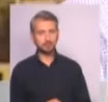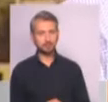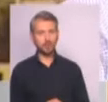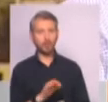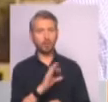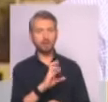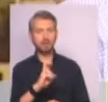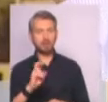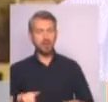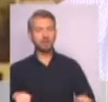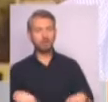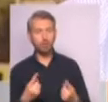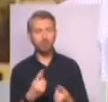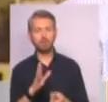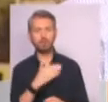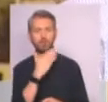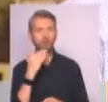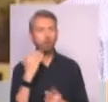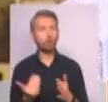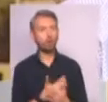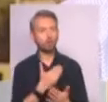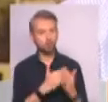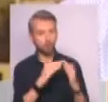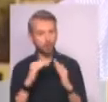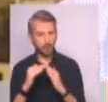ОСББ створюється дійсно в багатьох нових будинках,